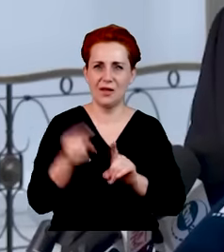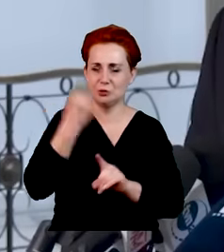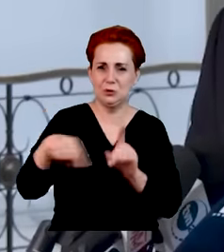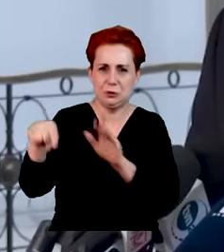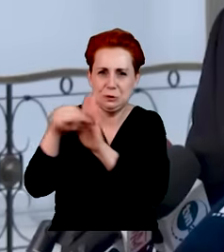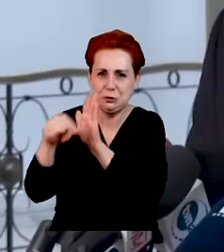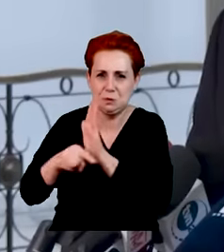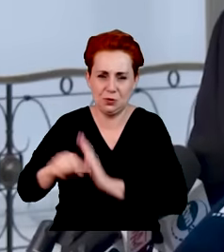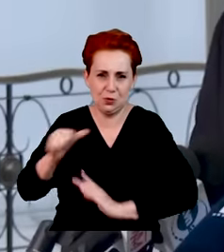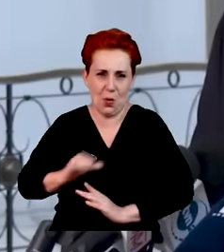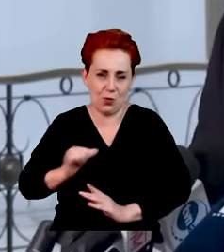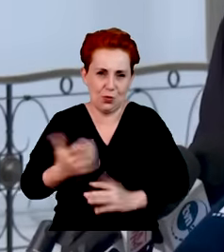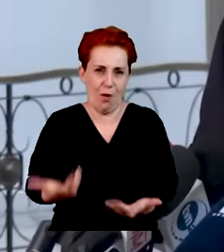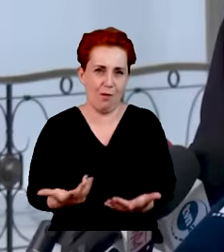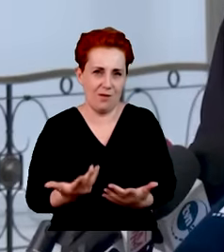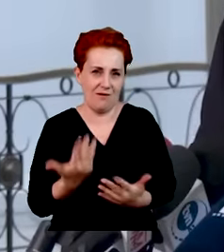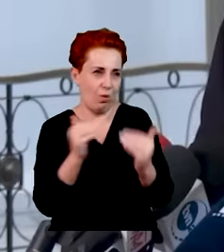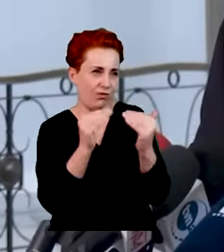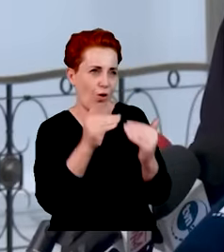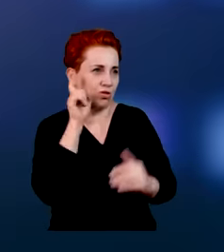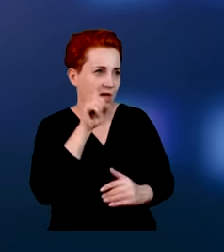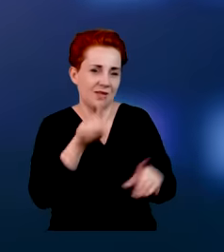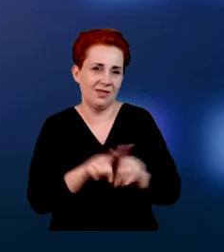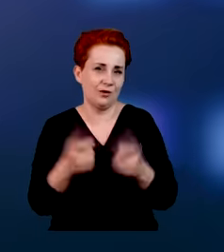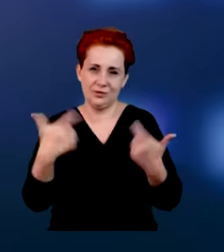położone na zachód od nas No i brak